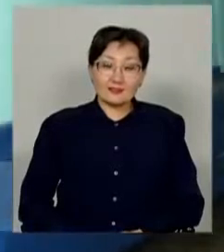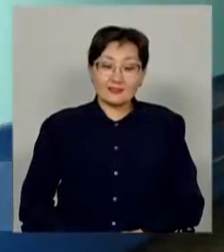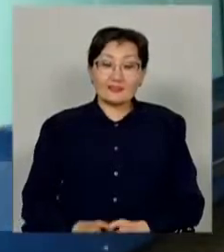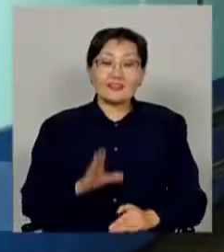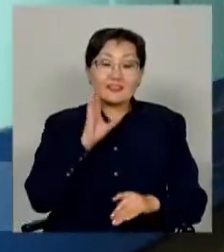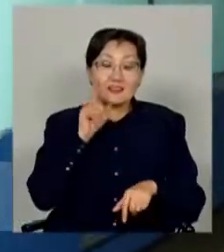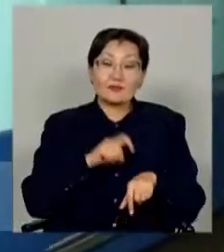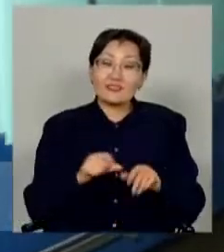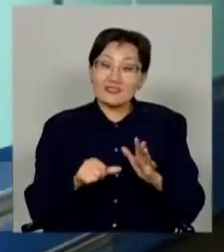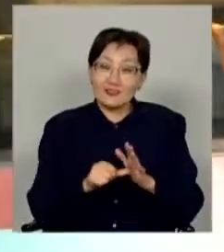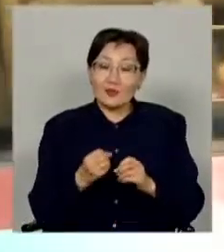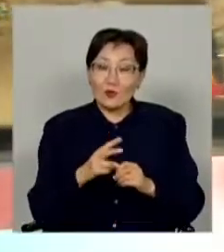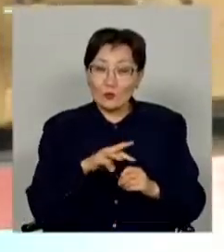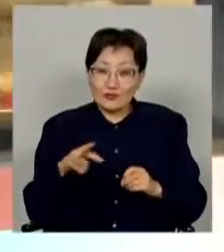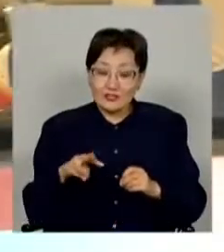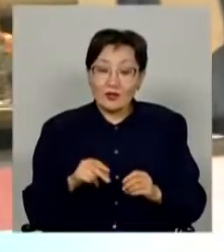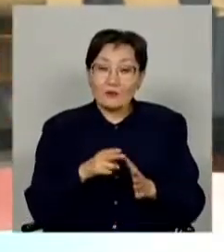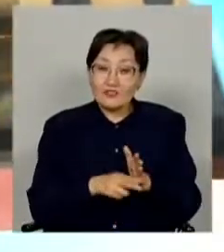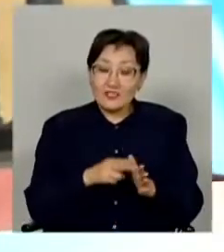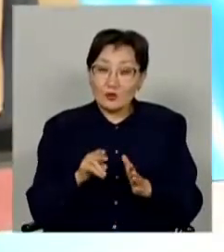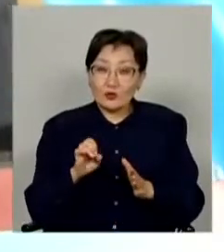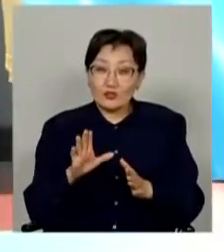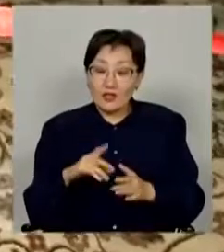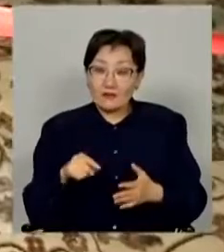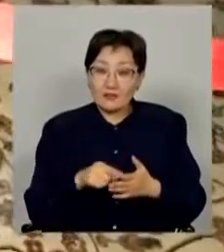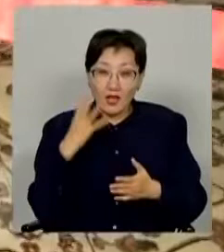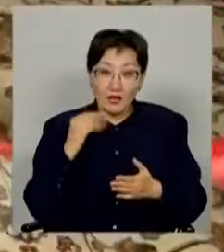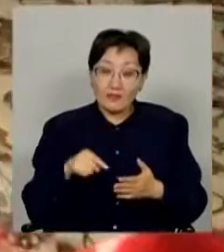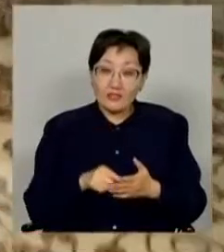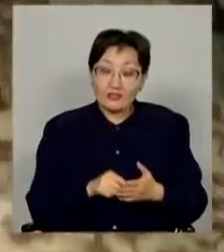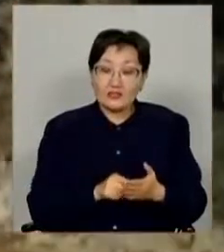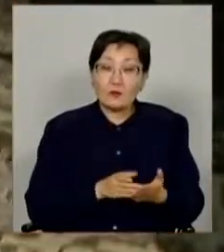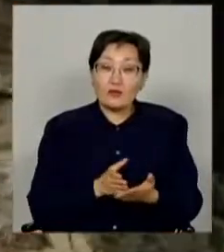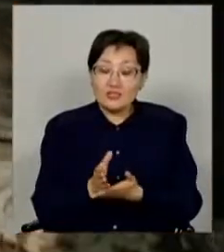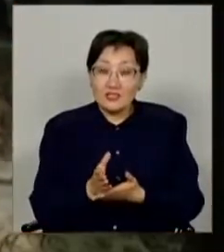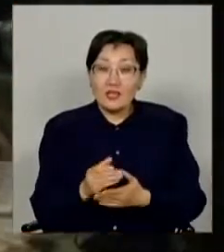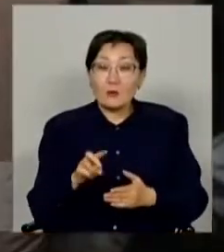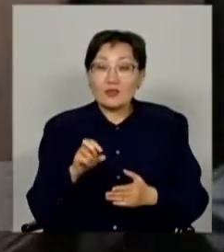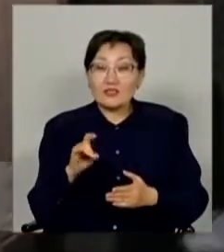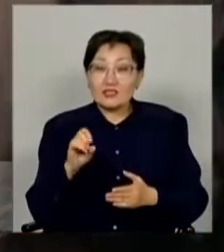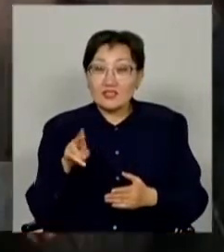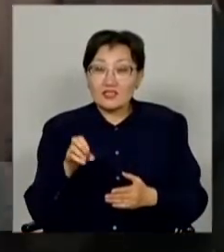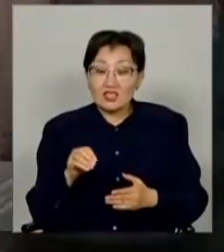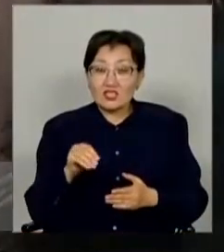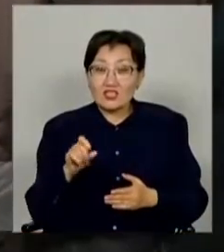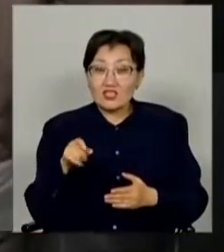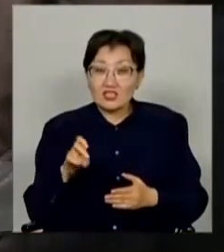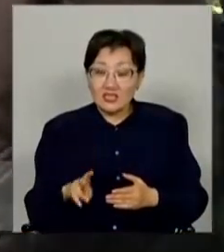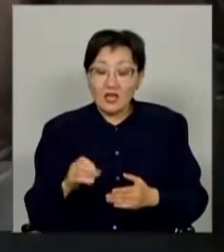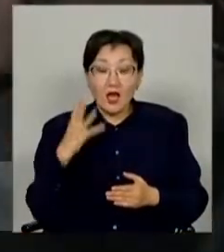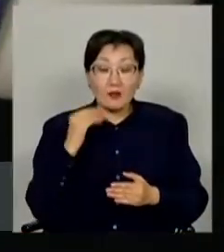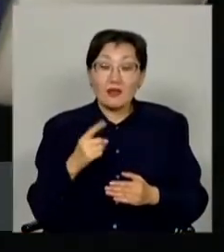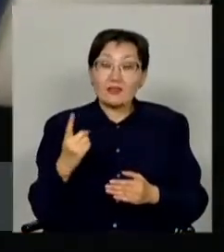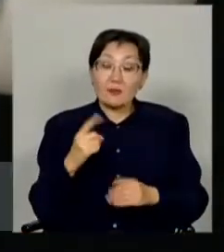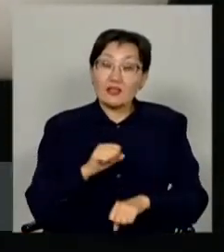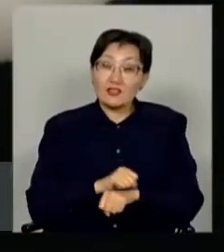Таңғы 6-дан 12 минут кеткенде пойыз Қонаевтан Алматыға бағыт алды. Жол жөнекей ол Байсерке, Жетіген, Алматы бір аялдамаларына